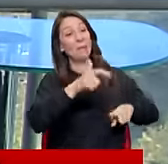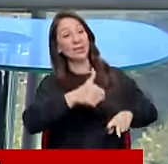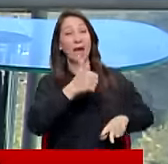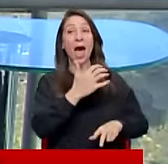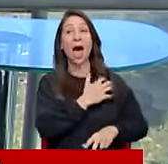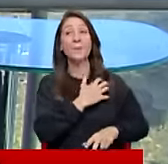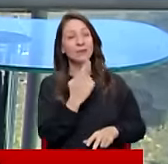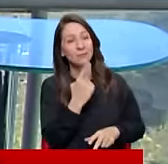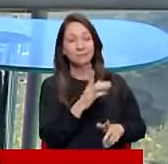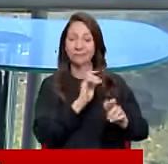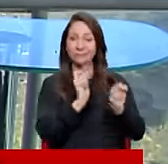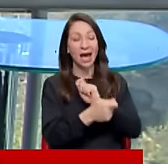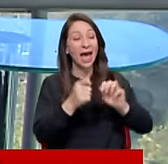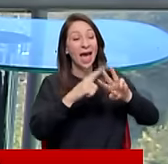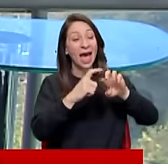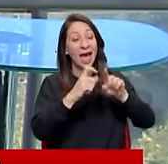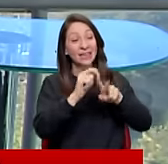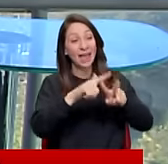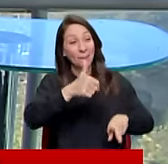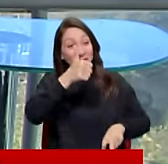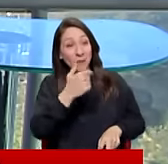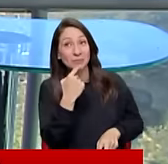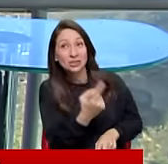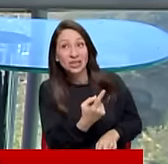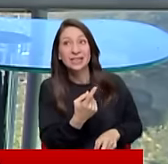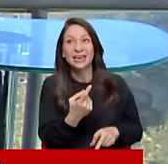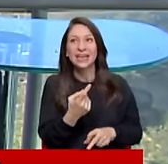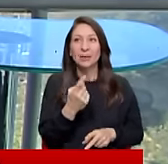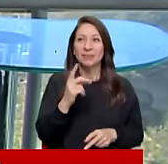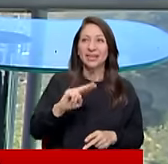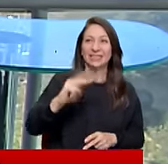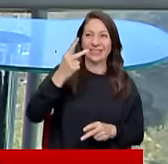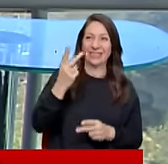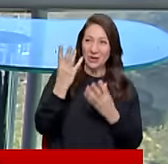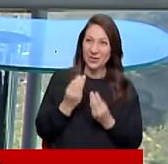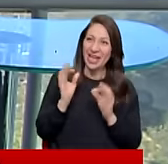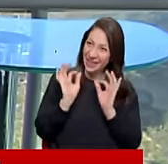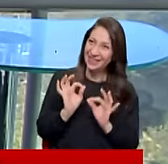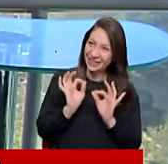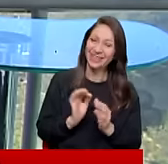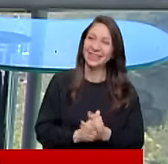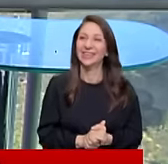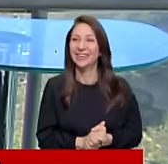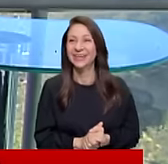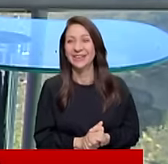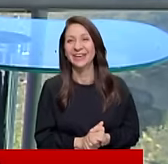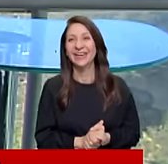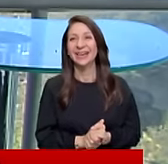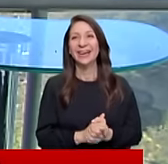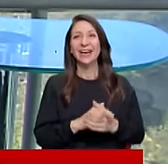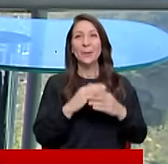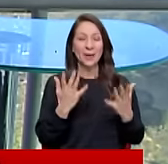diye sesleniyor da artık Erdal Başkan diye mi seslenecek, ne dersiniz? Evet, bir kademe ilerlemesi oldu tabii ki.